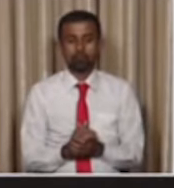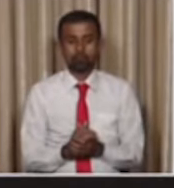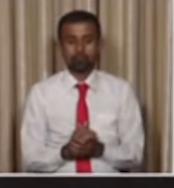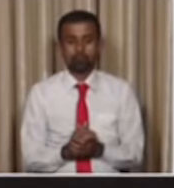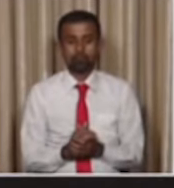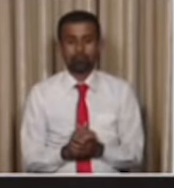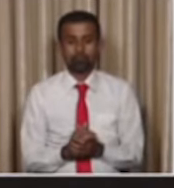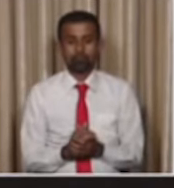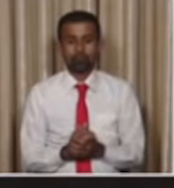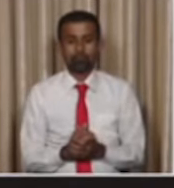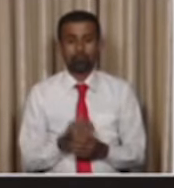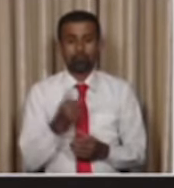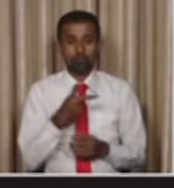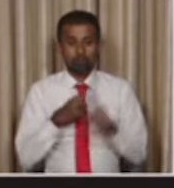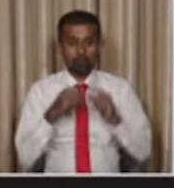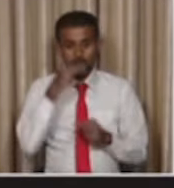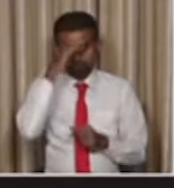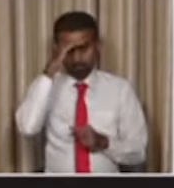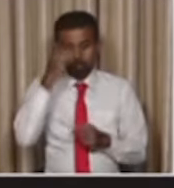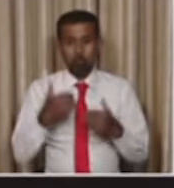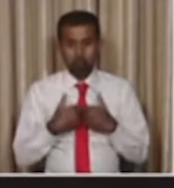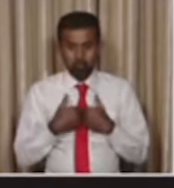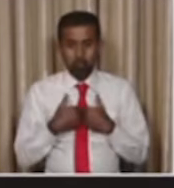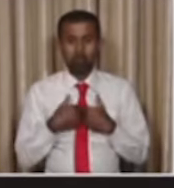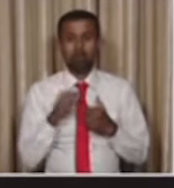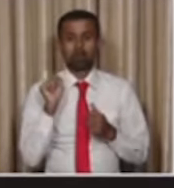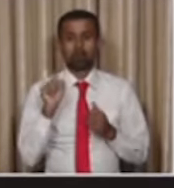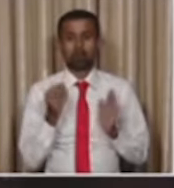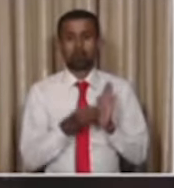गर गर निज्य कथानायक मम अद कति